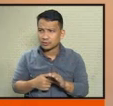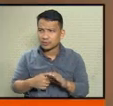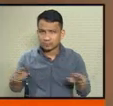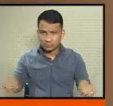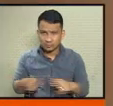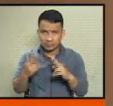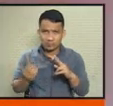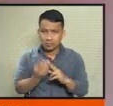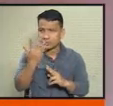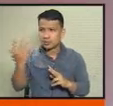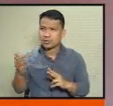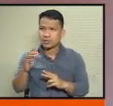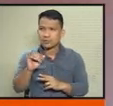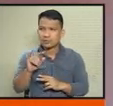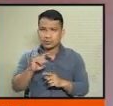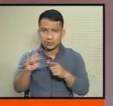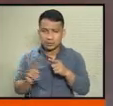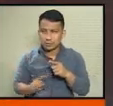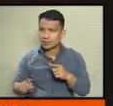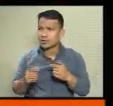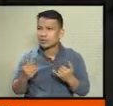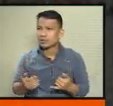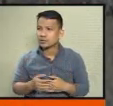abo at apokaliptikal na kidlat at kulog,